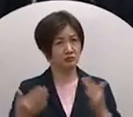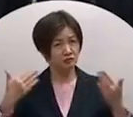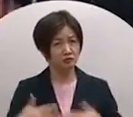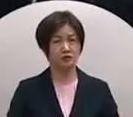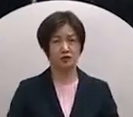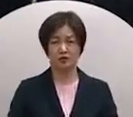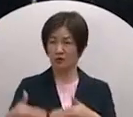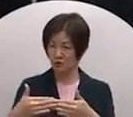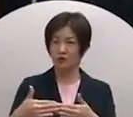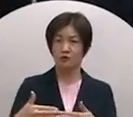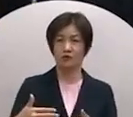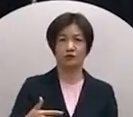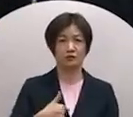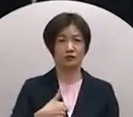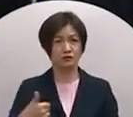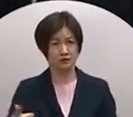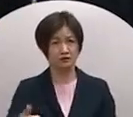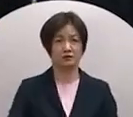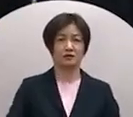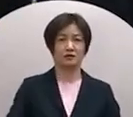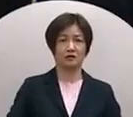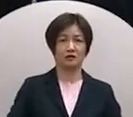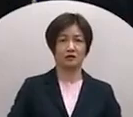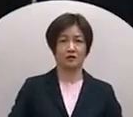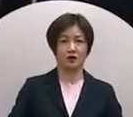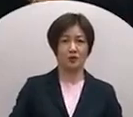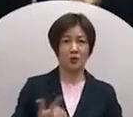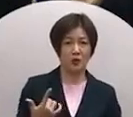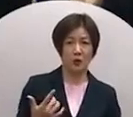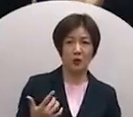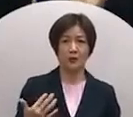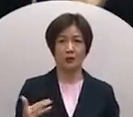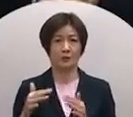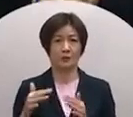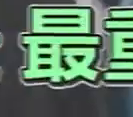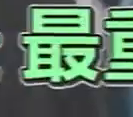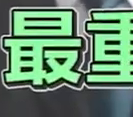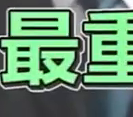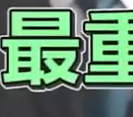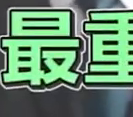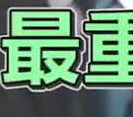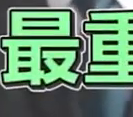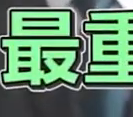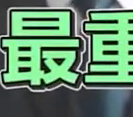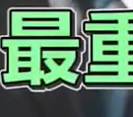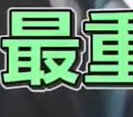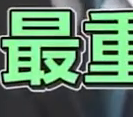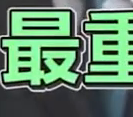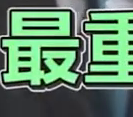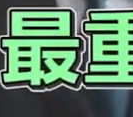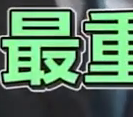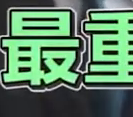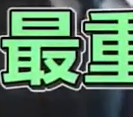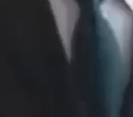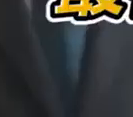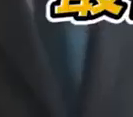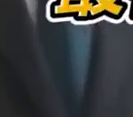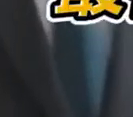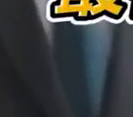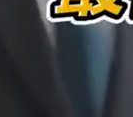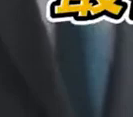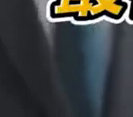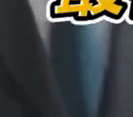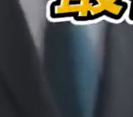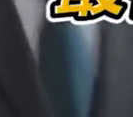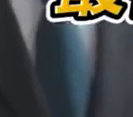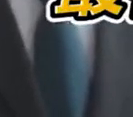意，我们绝不会打中国，但很希望他不要打台湾。 最重要是展现决心，最后